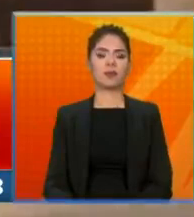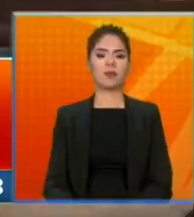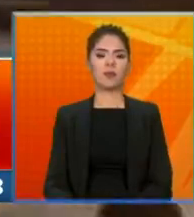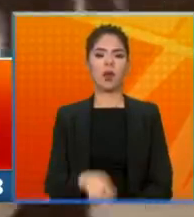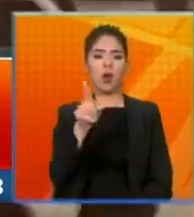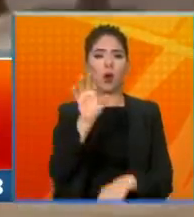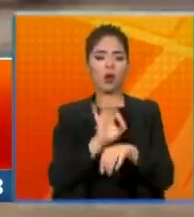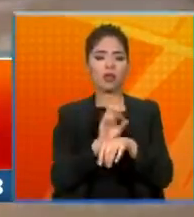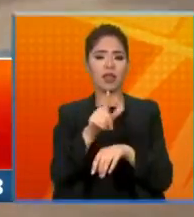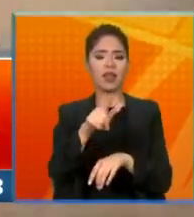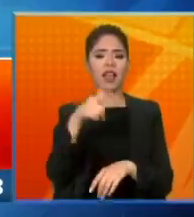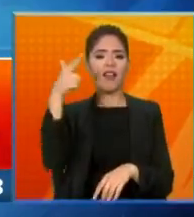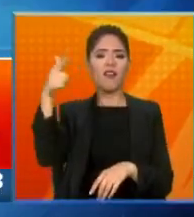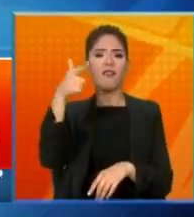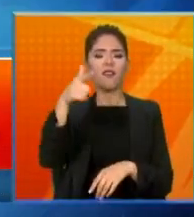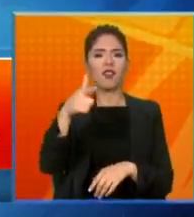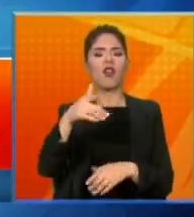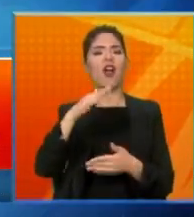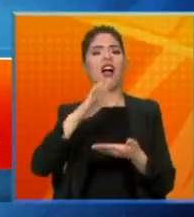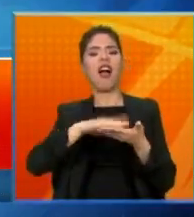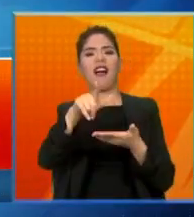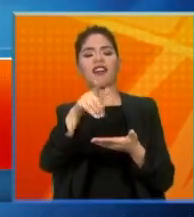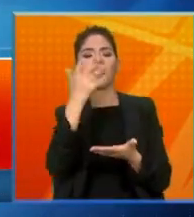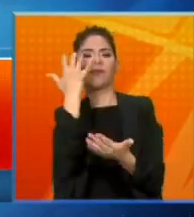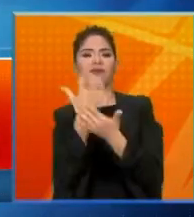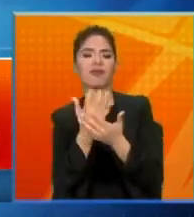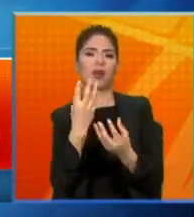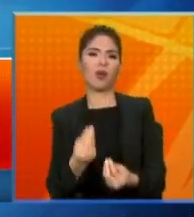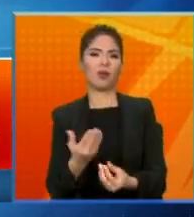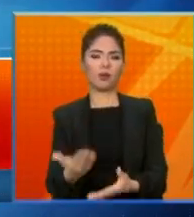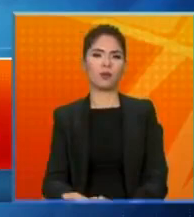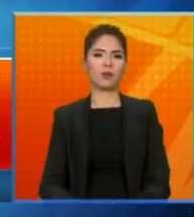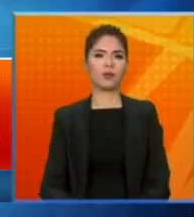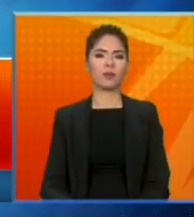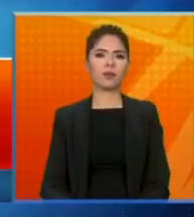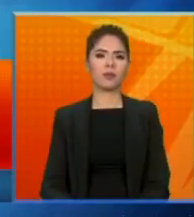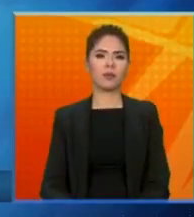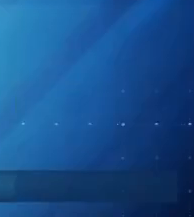O anları müzisyen gencin arkadaşı kaydetti.